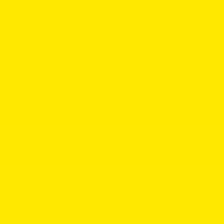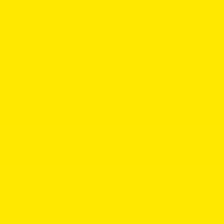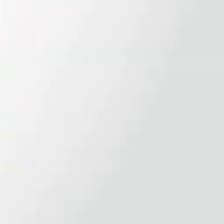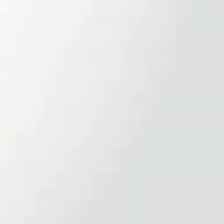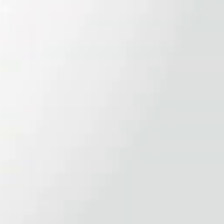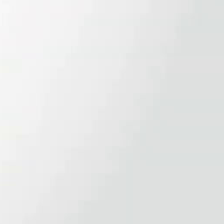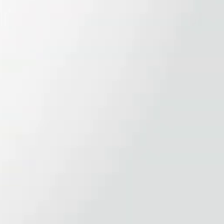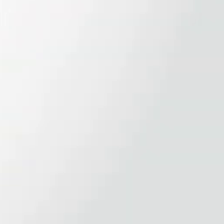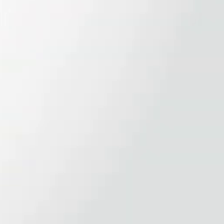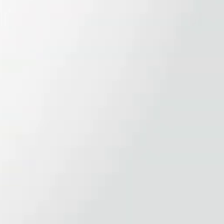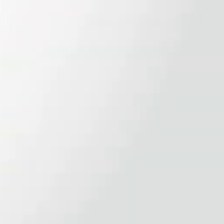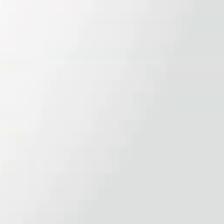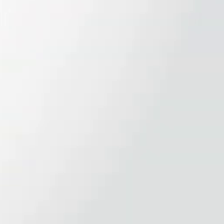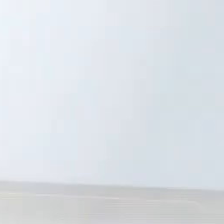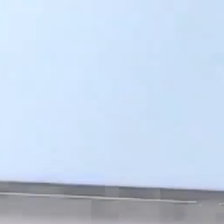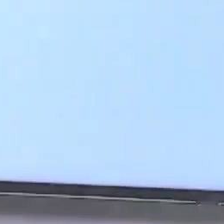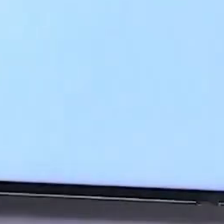Idek TV KPM.